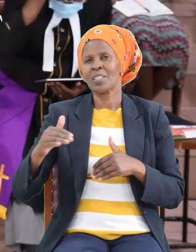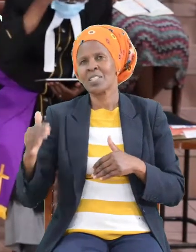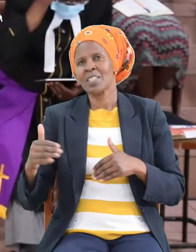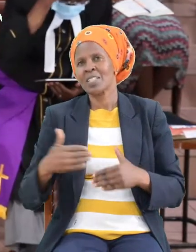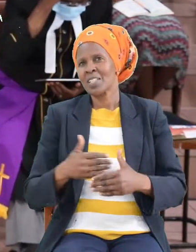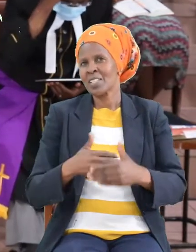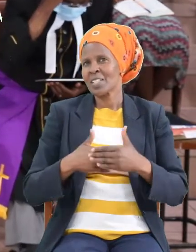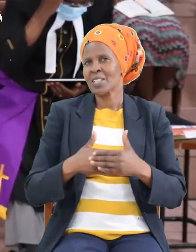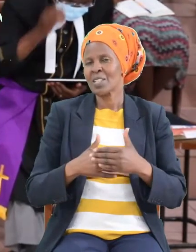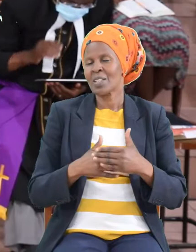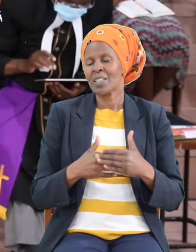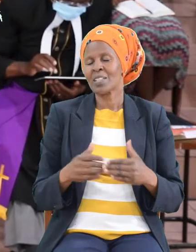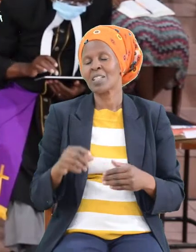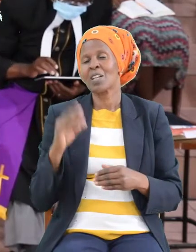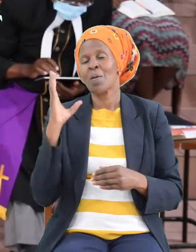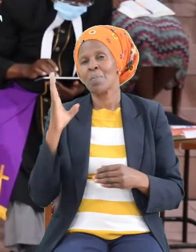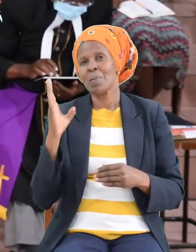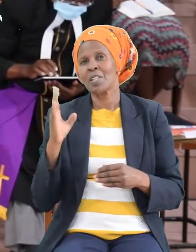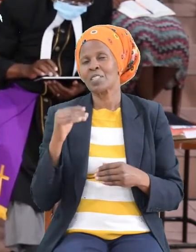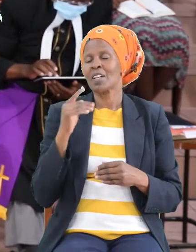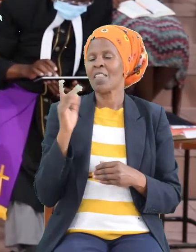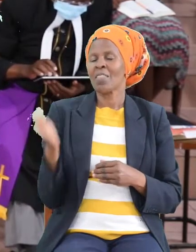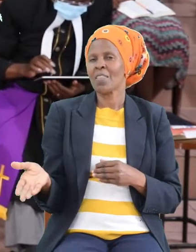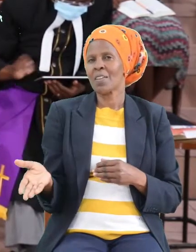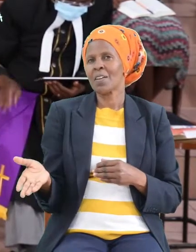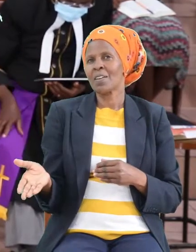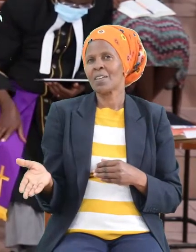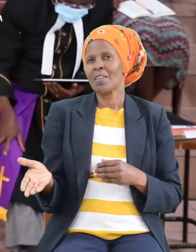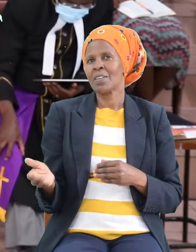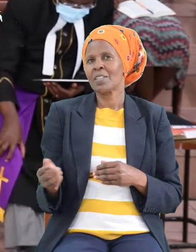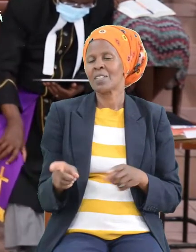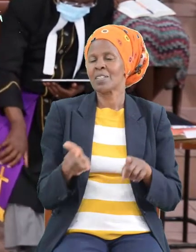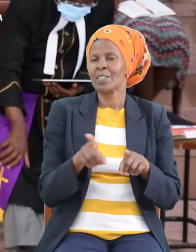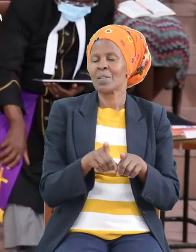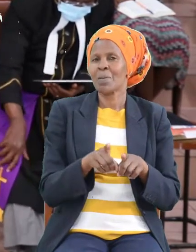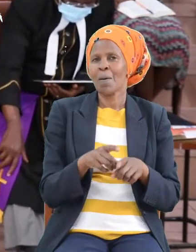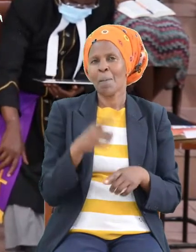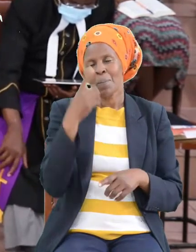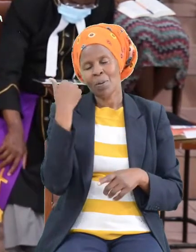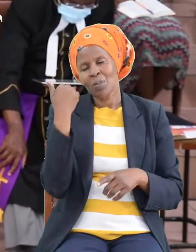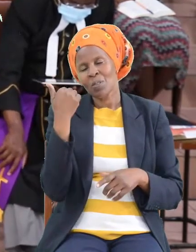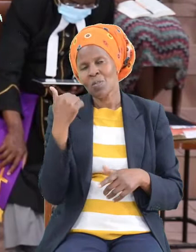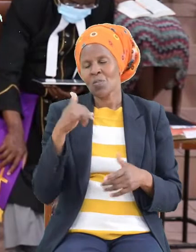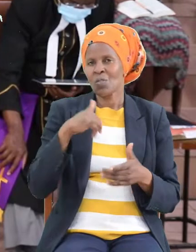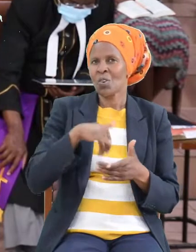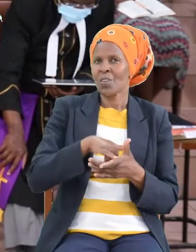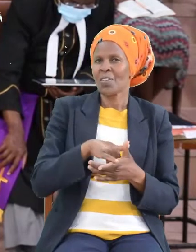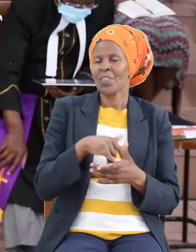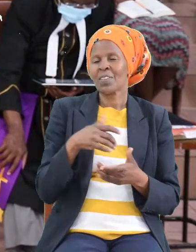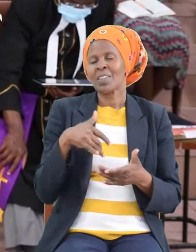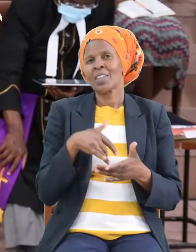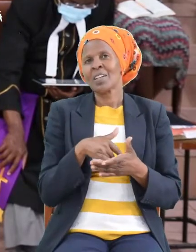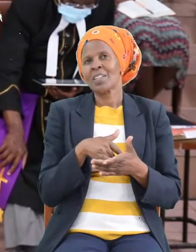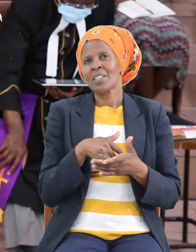karibu, nipate kuhubiri huko nako, maana kwa hiyo